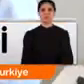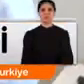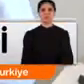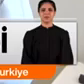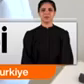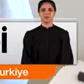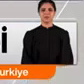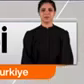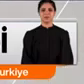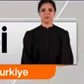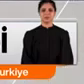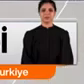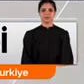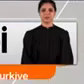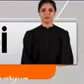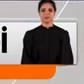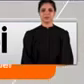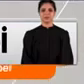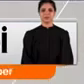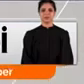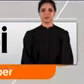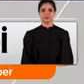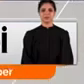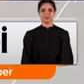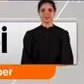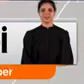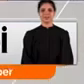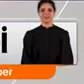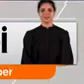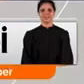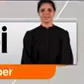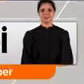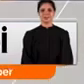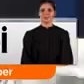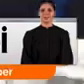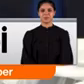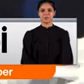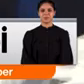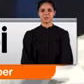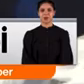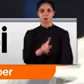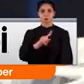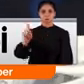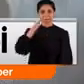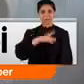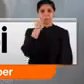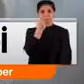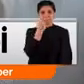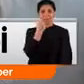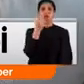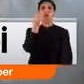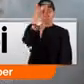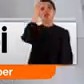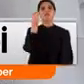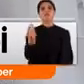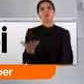Bir tane çocuğum vardı. İkinci bir bebeğim olsun istiyordum ama 4'ünü birden Allah nasip etti. Onlar istedi bir tane, Allah verdi